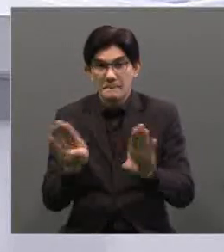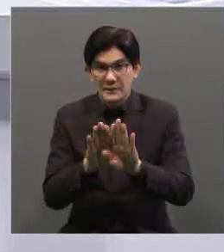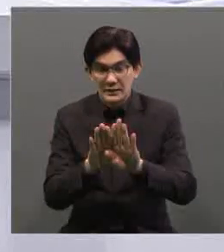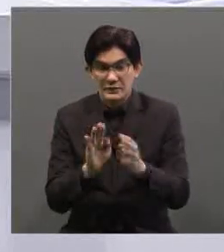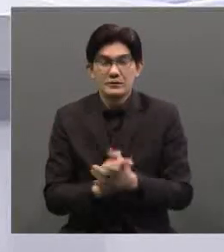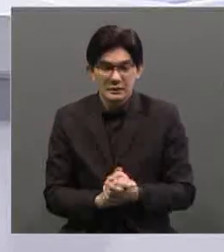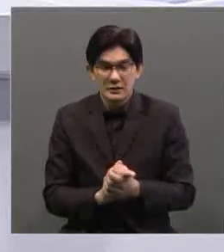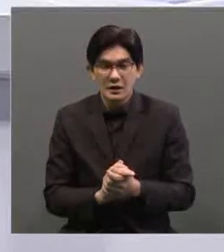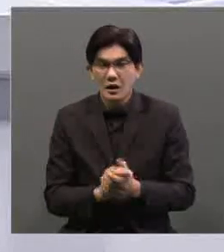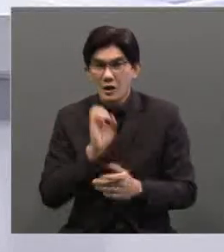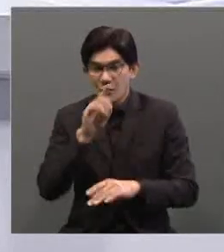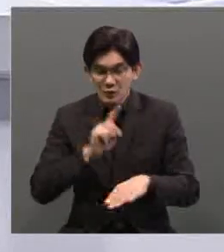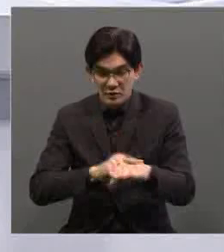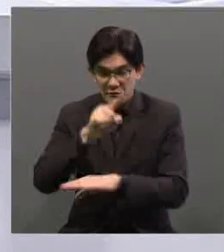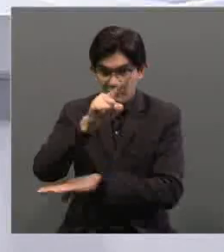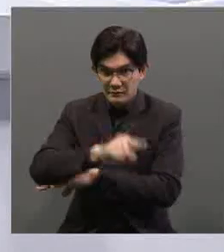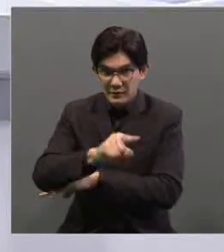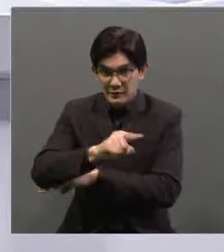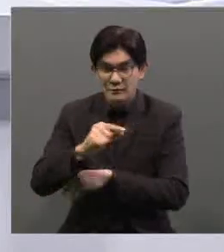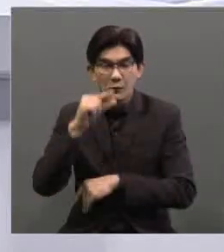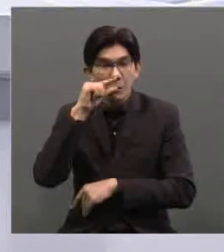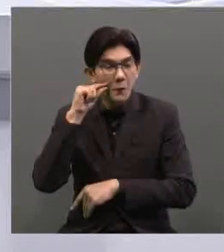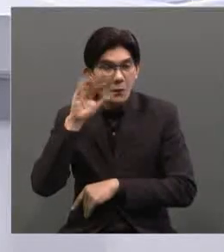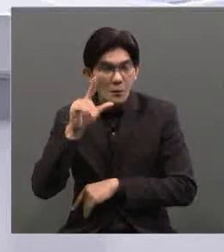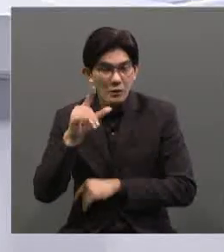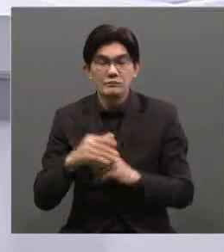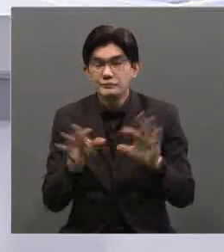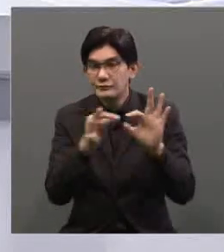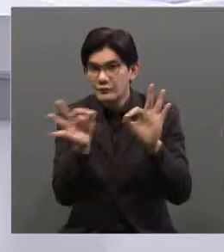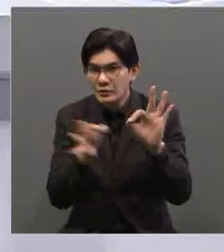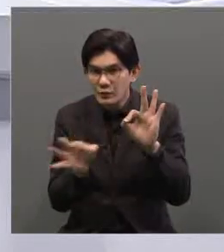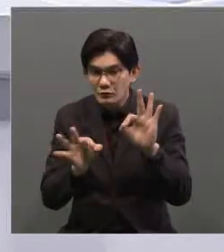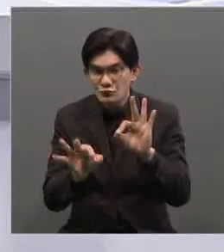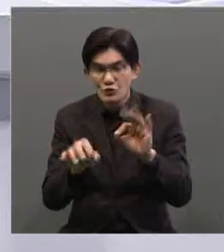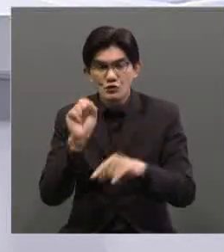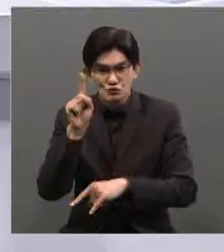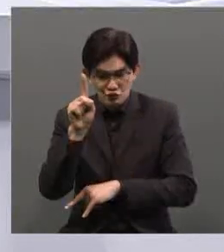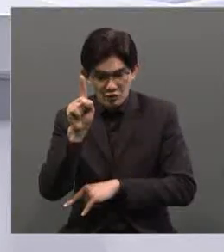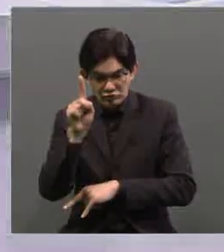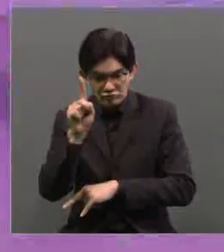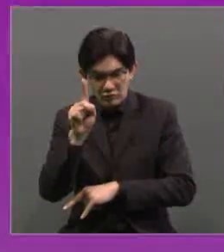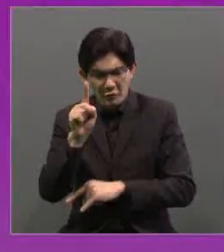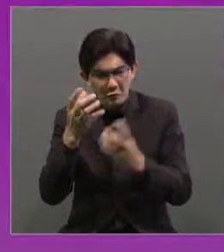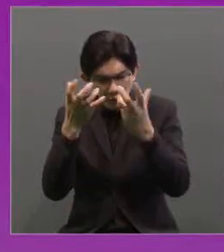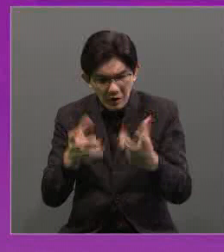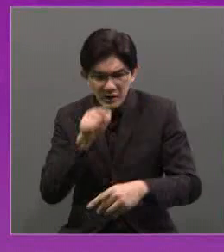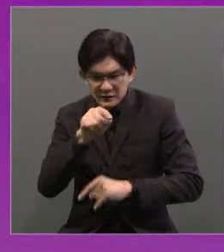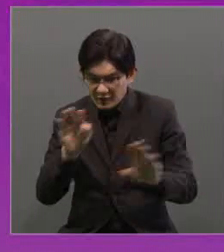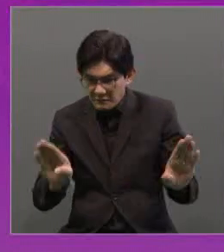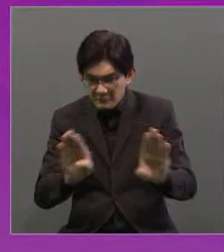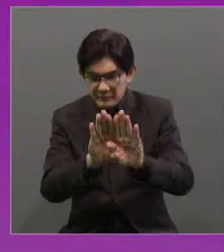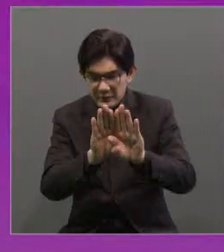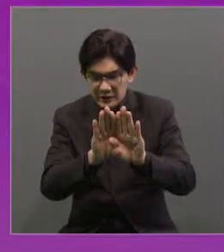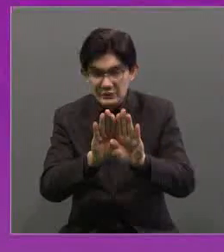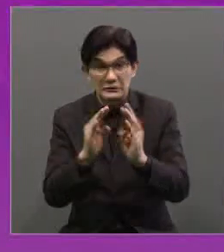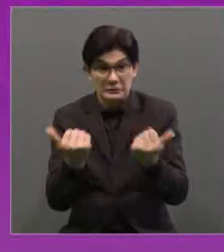วันนี้คนพูดกันก็เพราะว่าตั้งแต่ตอนบ่ายโมงเลยครับคุณชูวิทย์กมลวิศิษฎ์ได้โพสต์ข้อความบอกว่าด่วนโดนแล้วข้อหาหนักสั่งปิดกอง